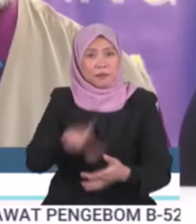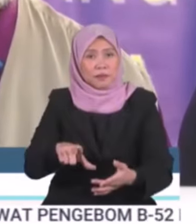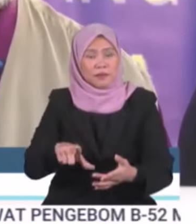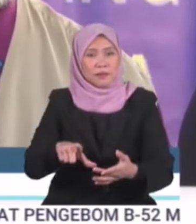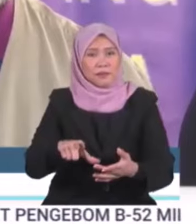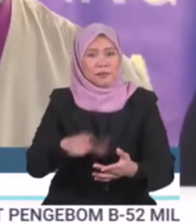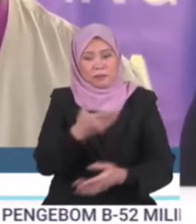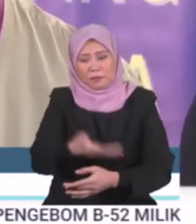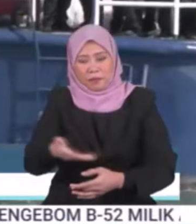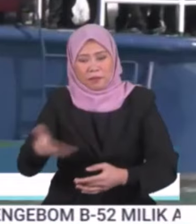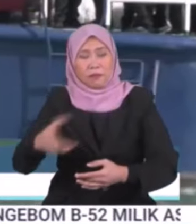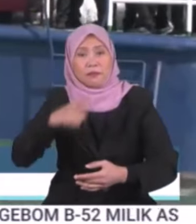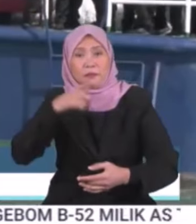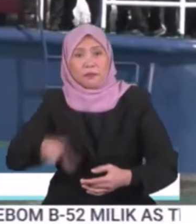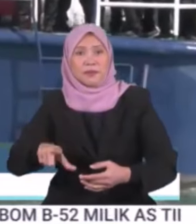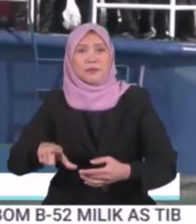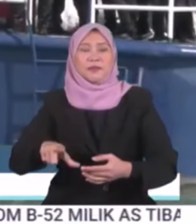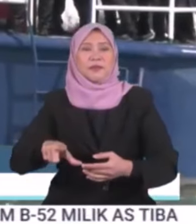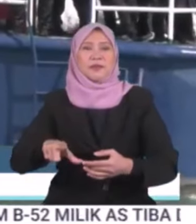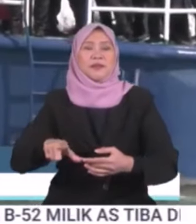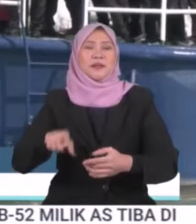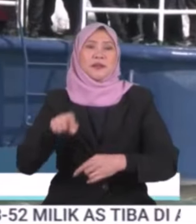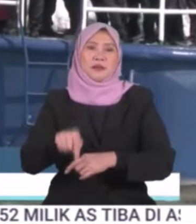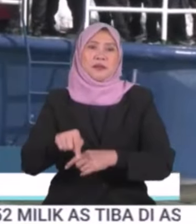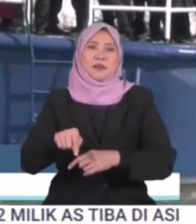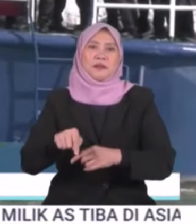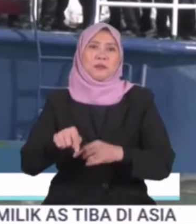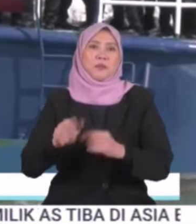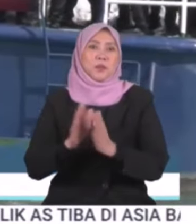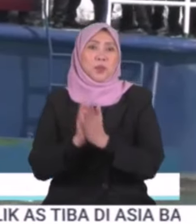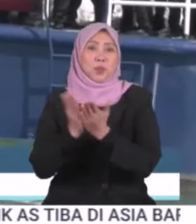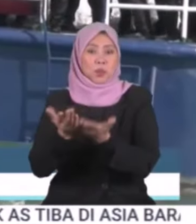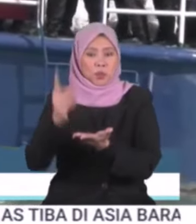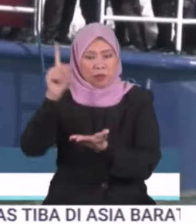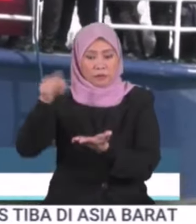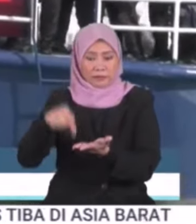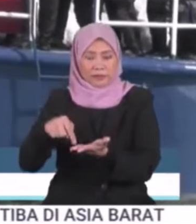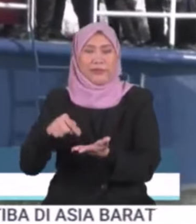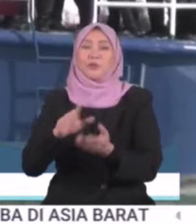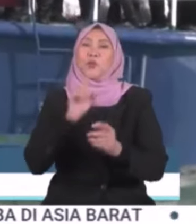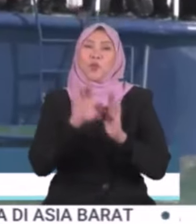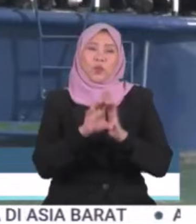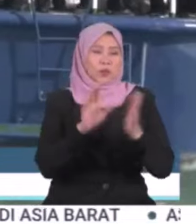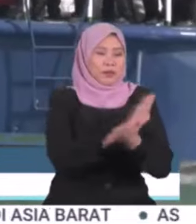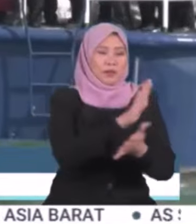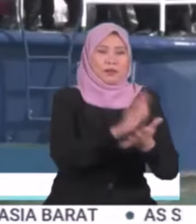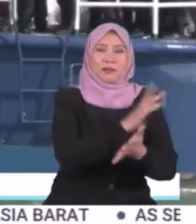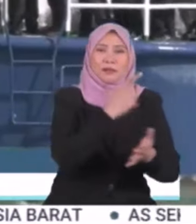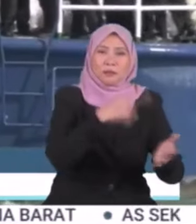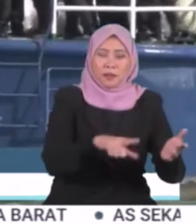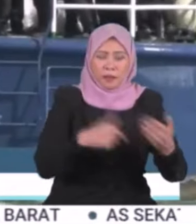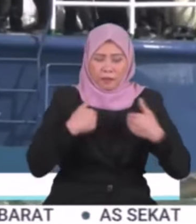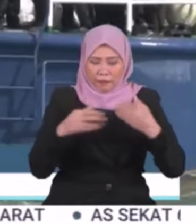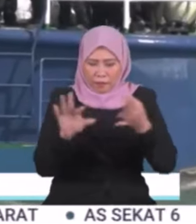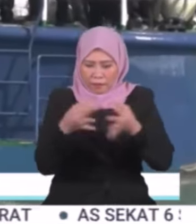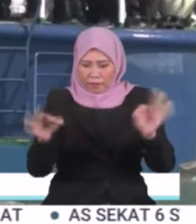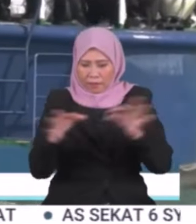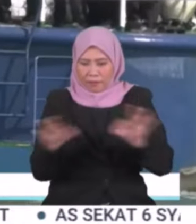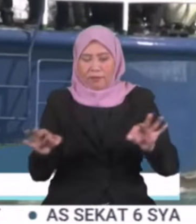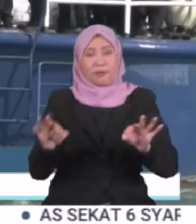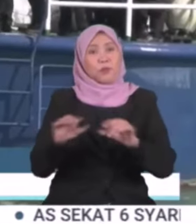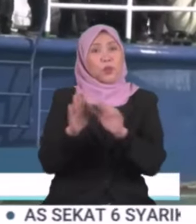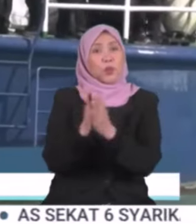bahan lama maka dia akan sampai kepada keadaan di mana kertas-kertas Lama yang menai ayatquran itu